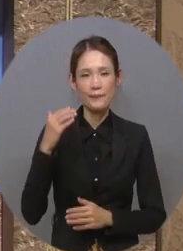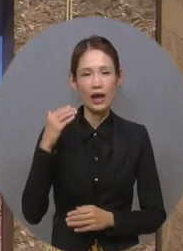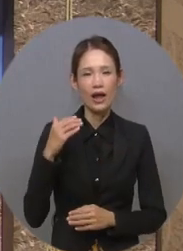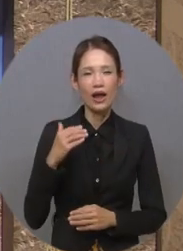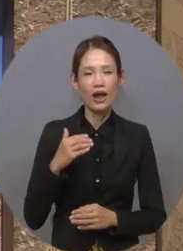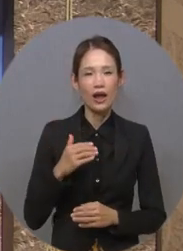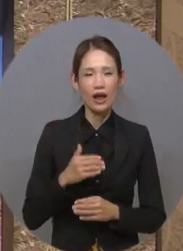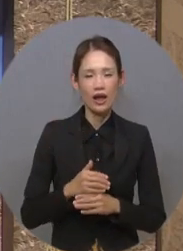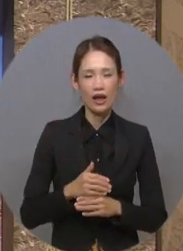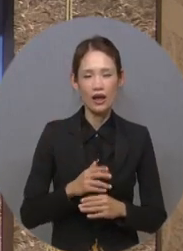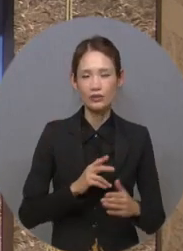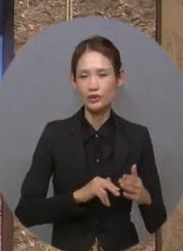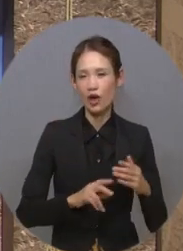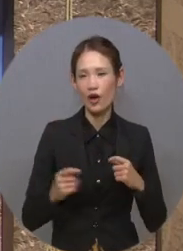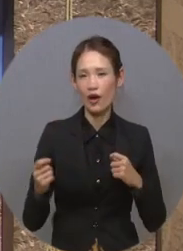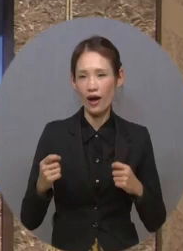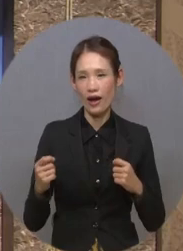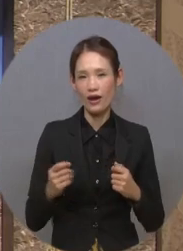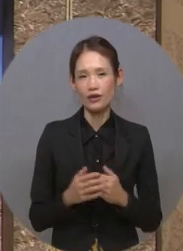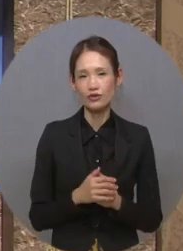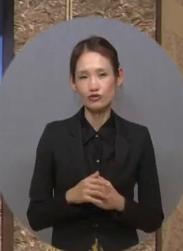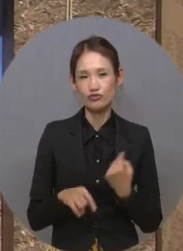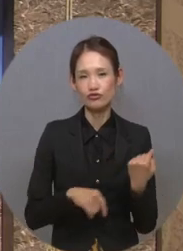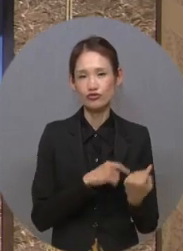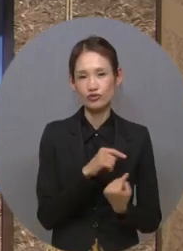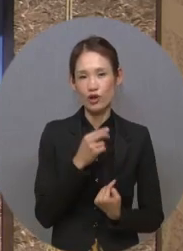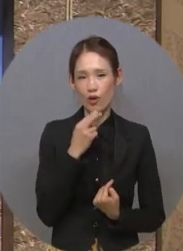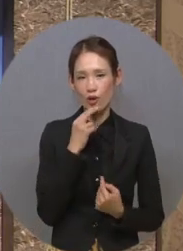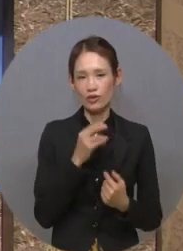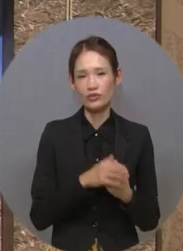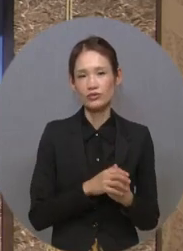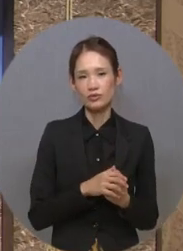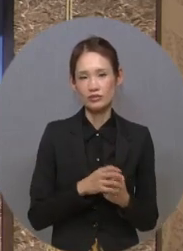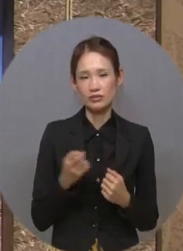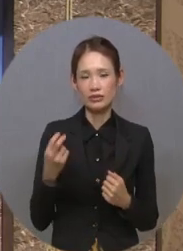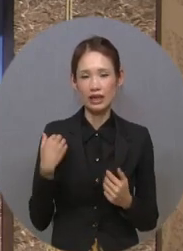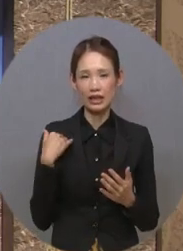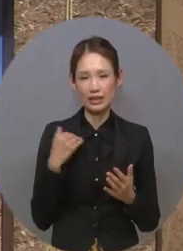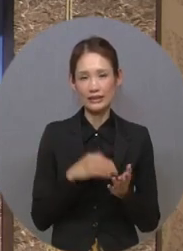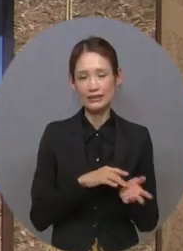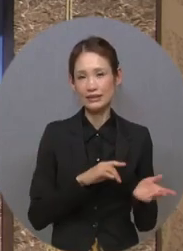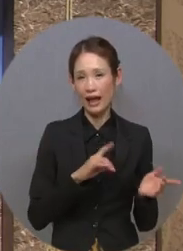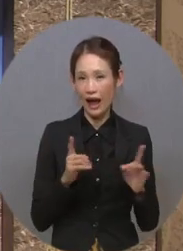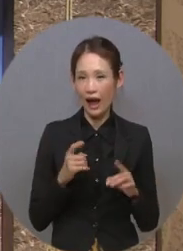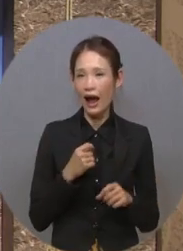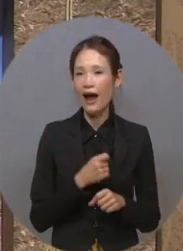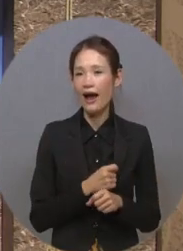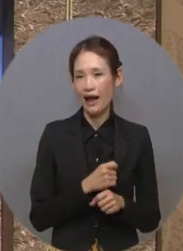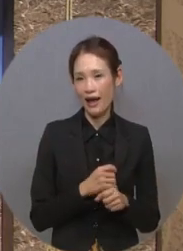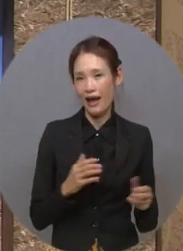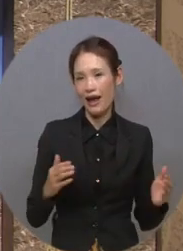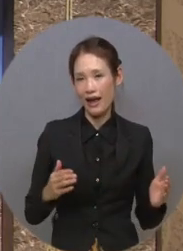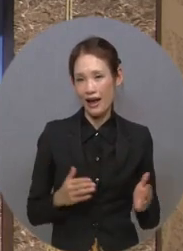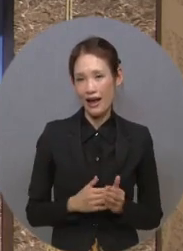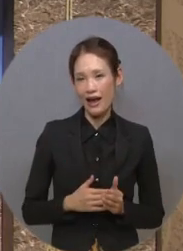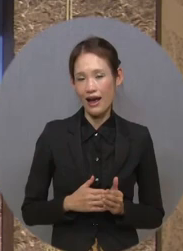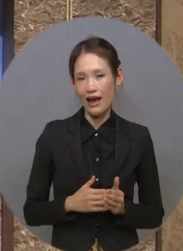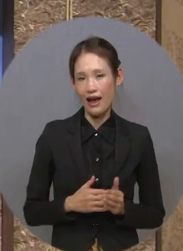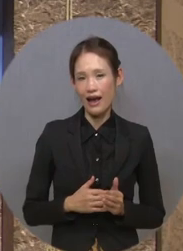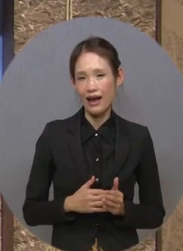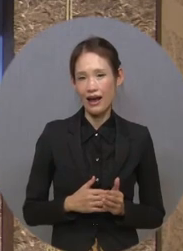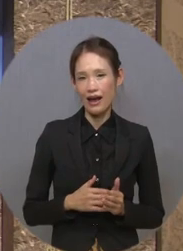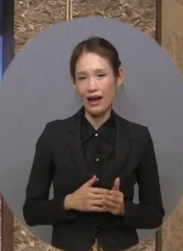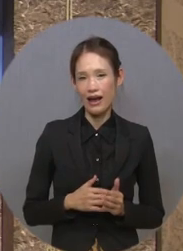폐선하다시피 했었거든요. 그동안 네. 운행을 안 했었어요. 예. 그래서 이제 그거를 다시 이제 재개하기로 됐거든요. 네. 그러면